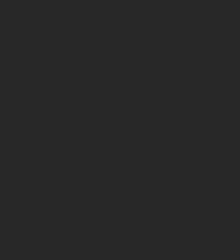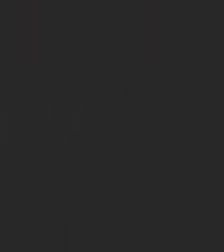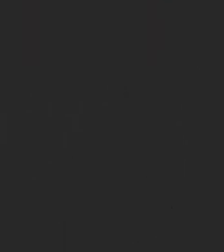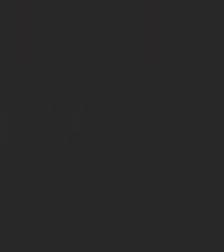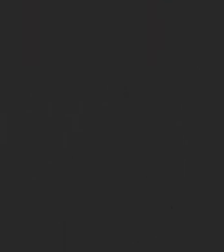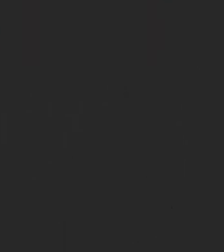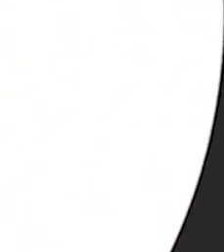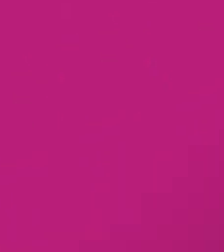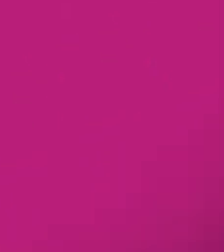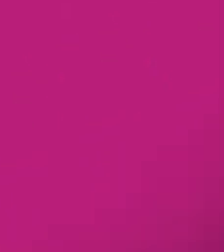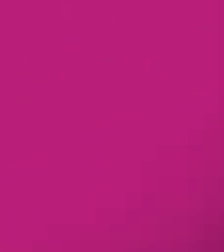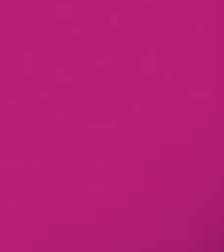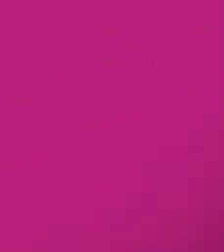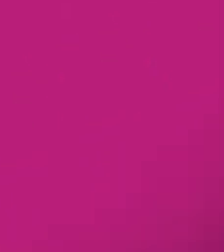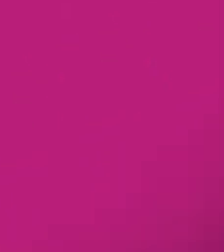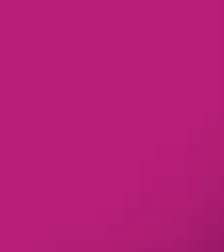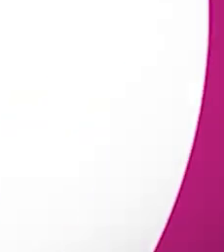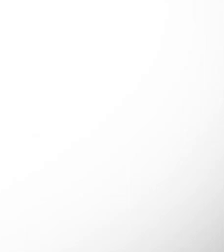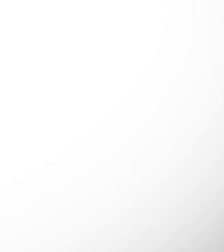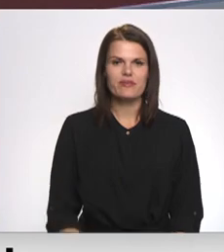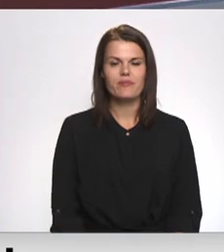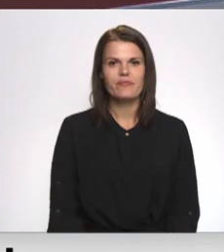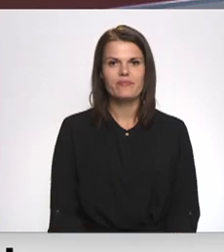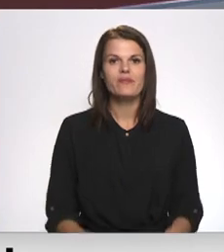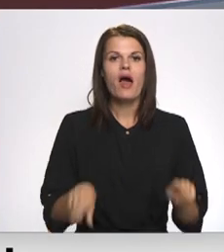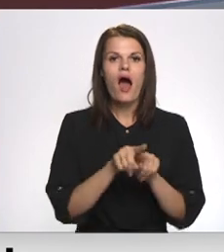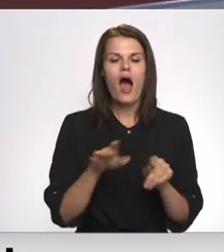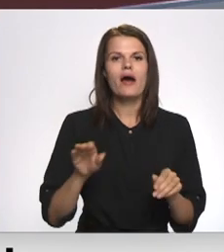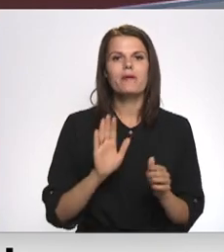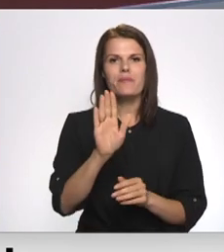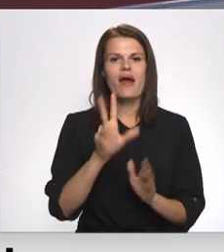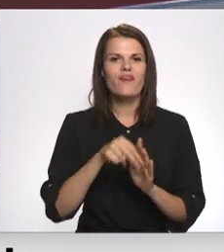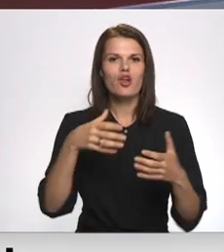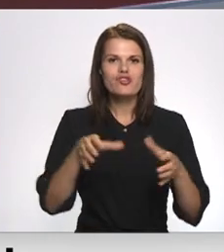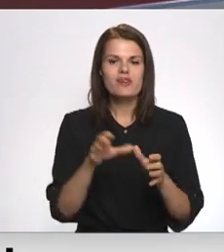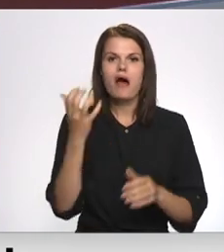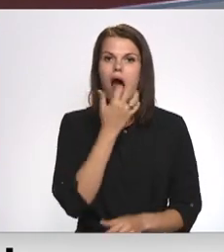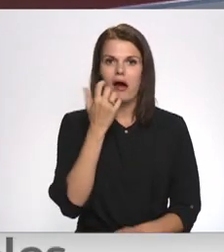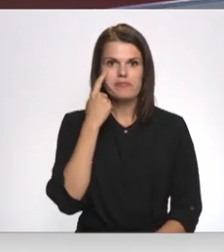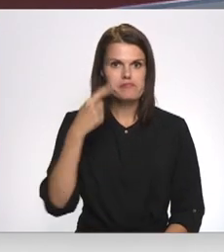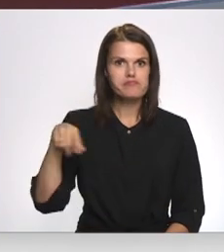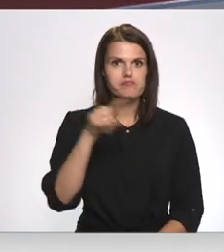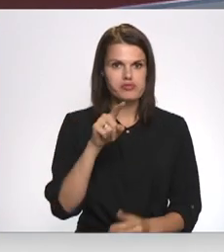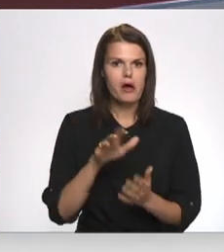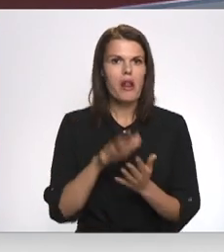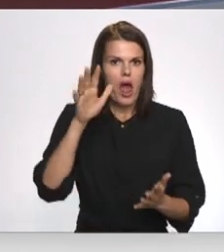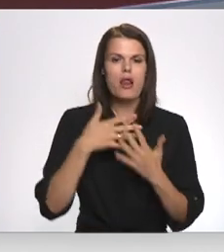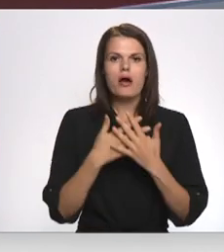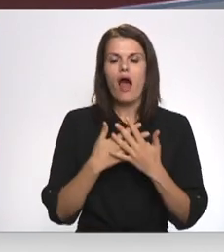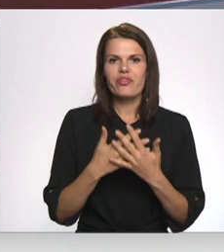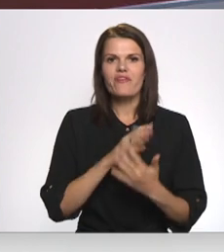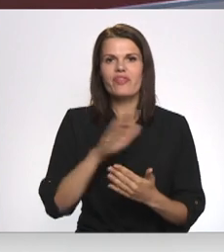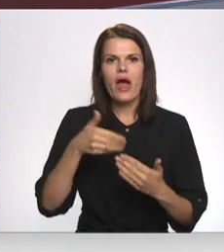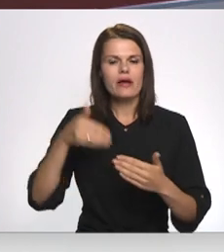Re, viss ēters ir te! Arī pie vēlēšanu iecirkņiem ārvalstīs novērota lielāka vēlētāja aktivitāte